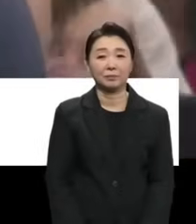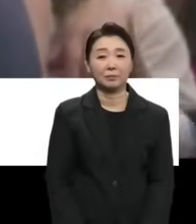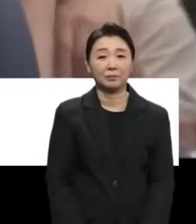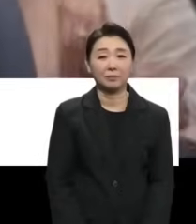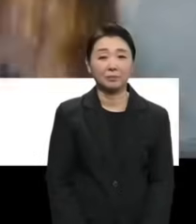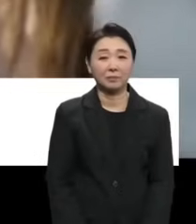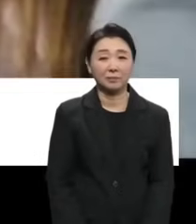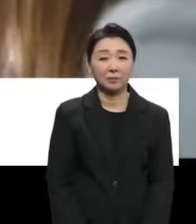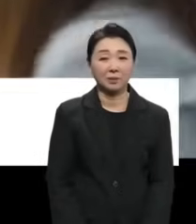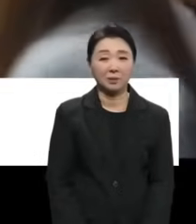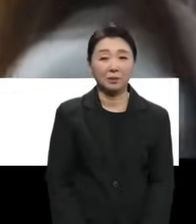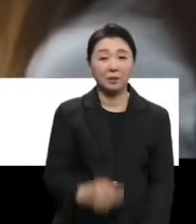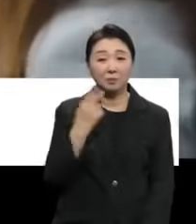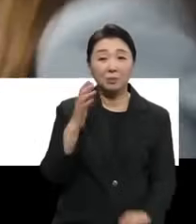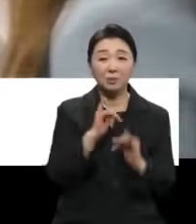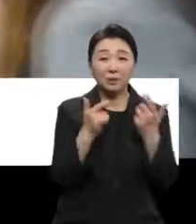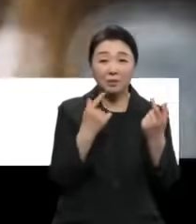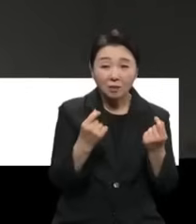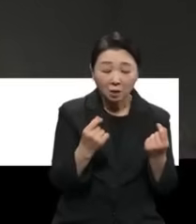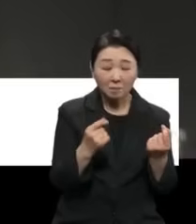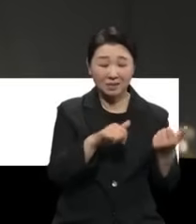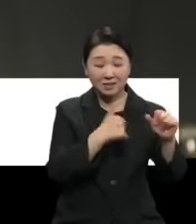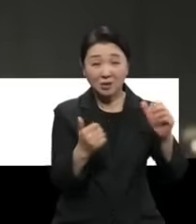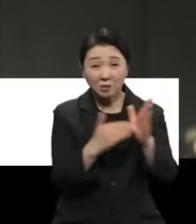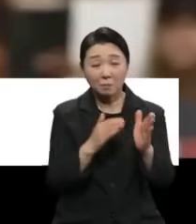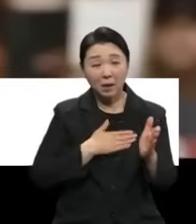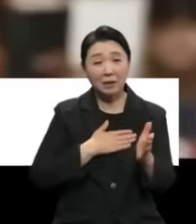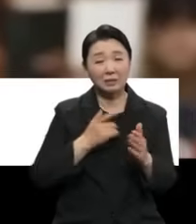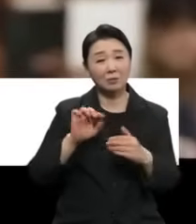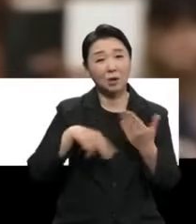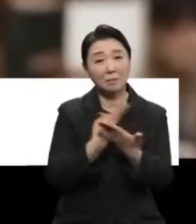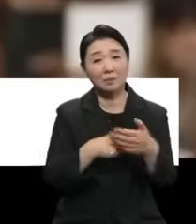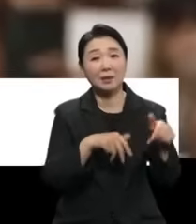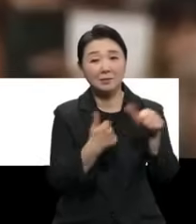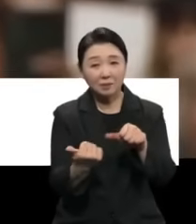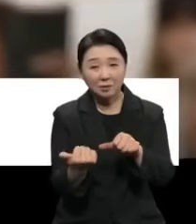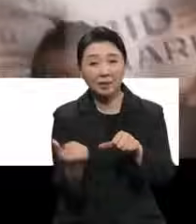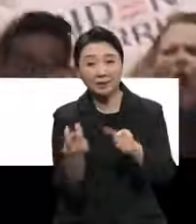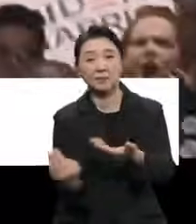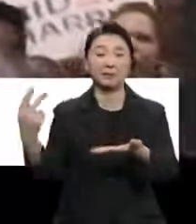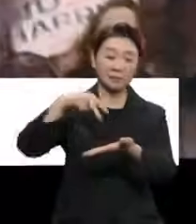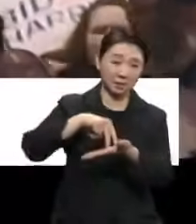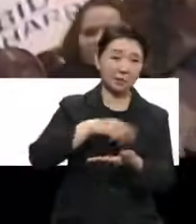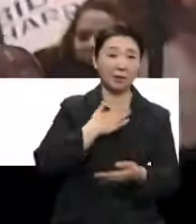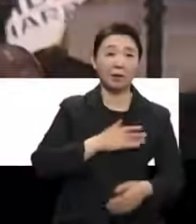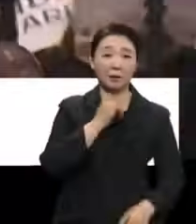And I know, like millions of Americans know, when you get knocked down, you get back up.